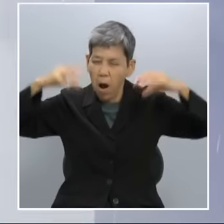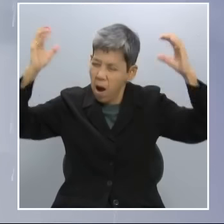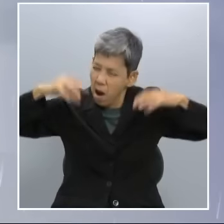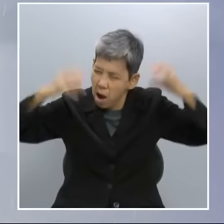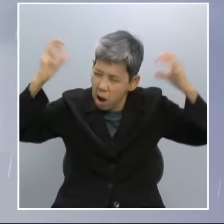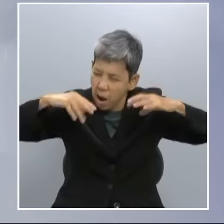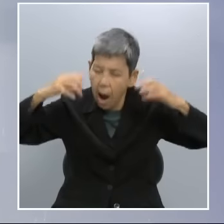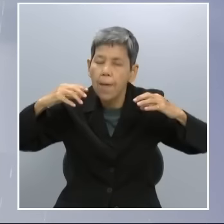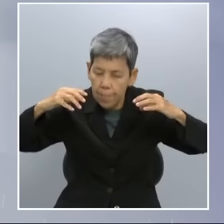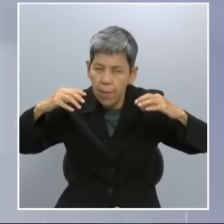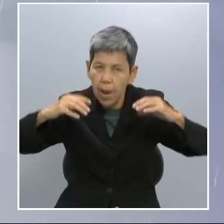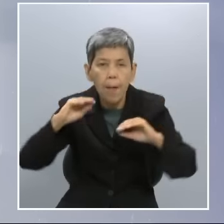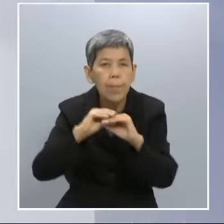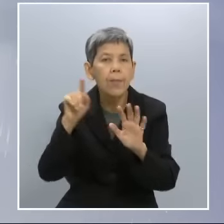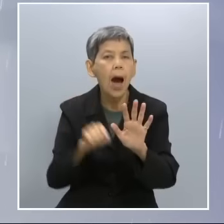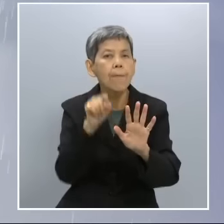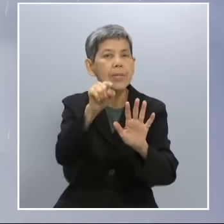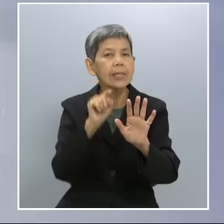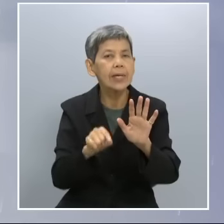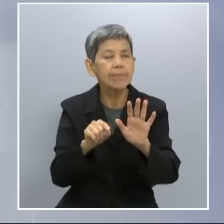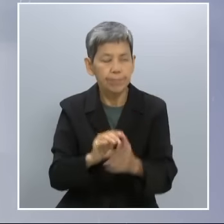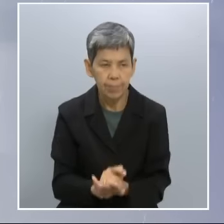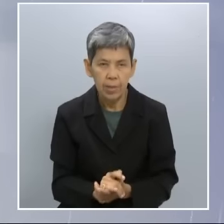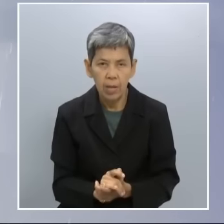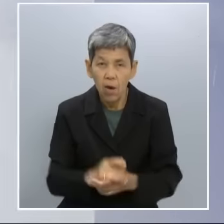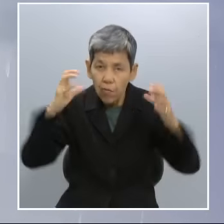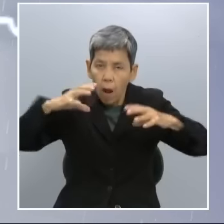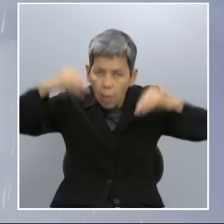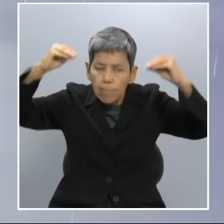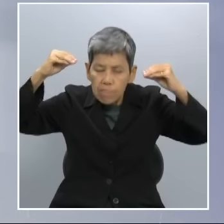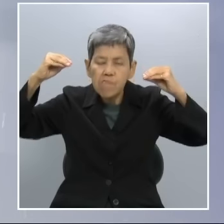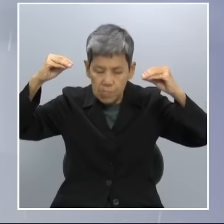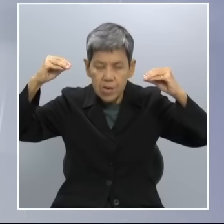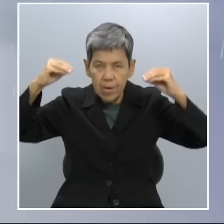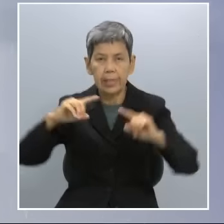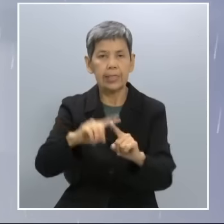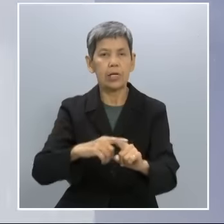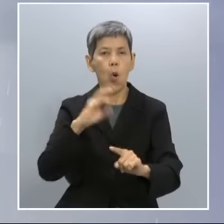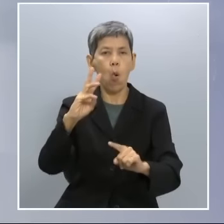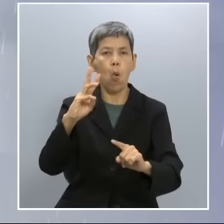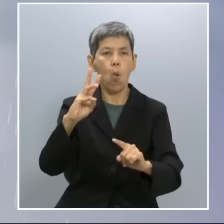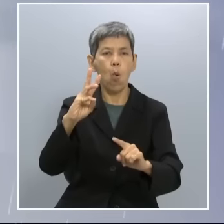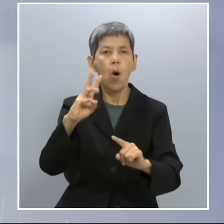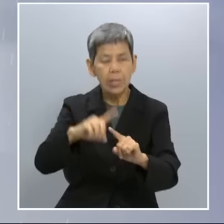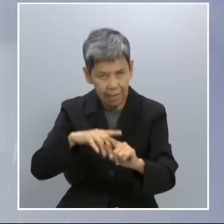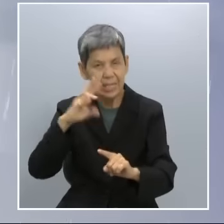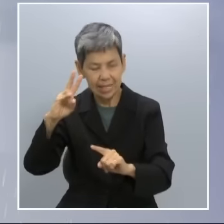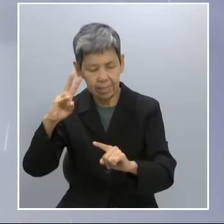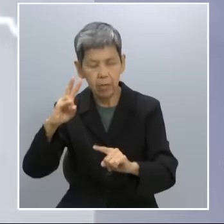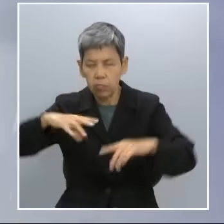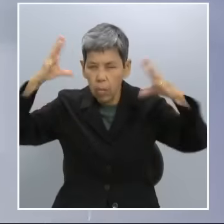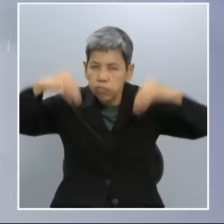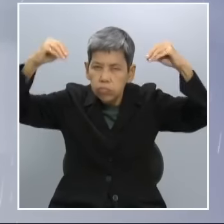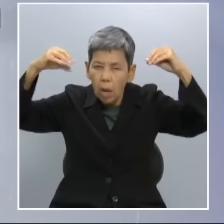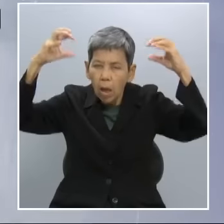เฉลี่ยปกติประมาณร้อยละ 5แต่จะมีช่วงฝนทิ้งช่วงกลางเดือนมิถุนายนถึงกลางเดือนกรกฎาคม